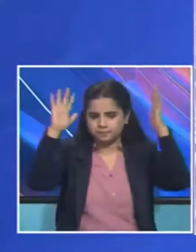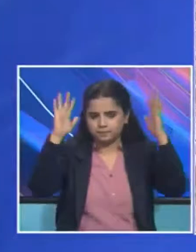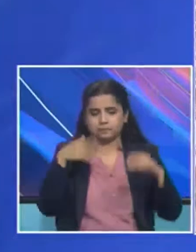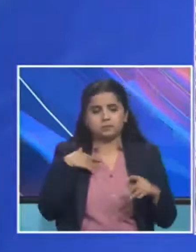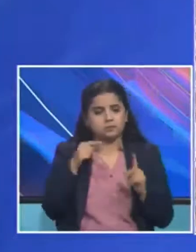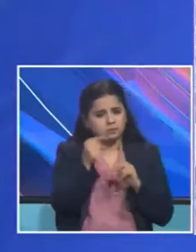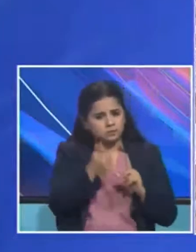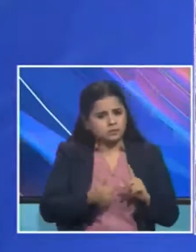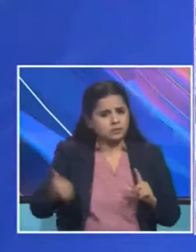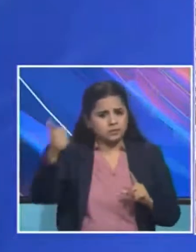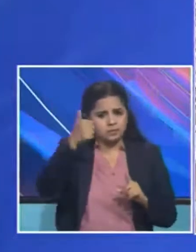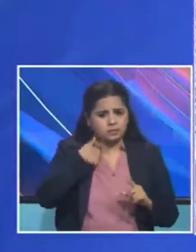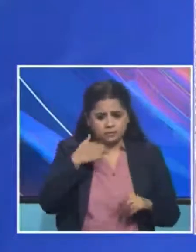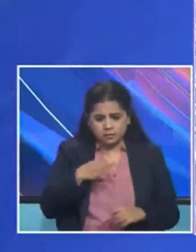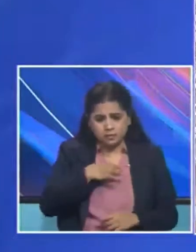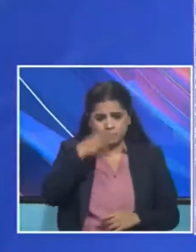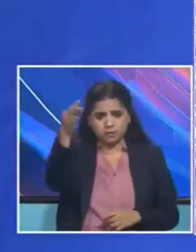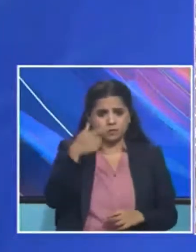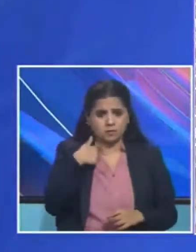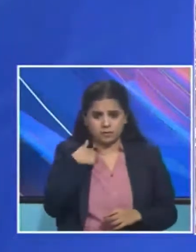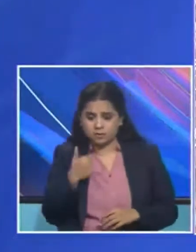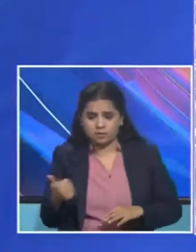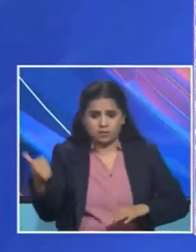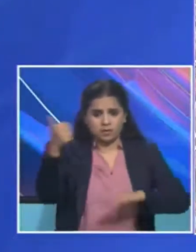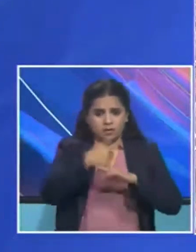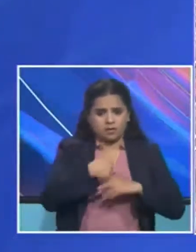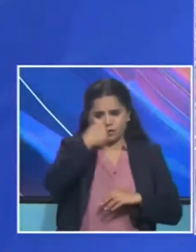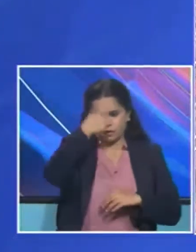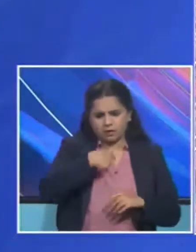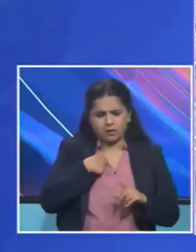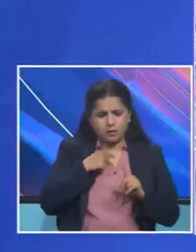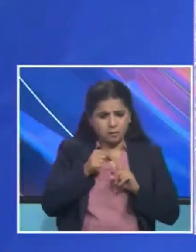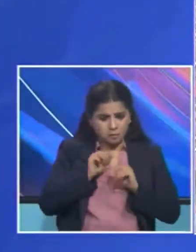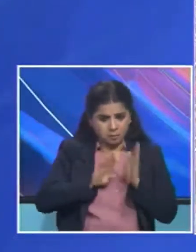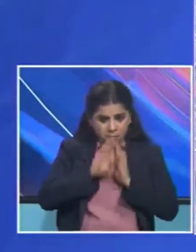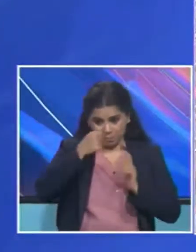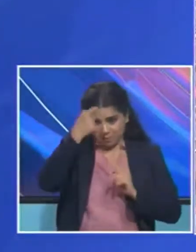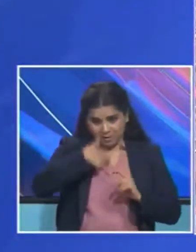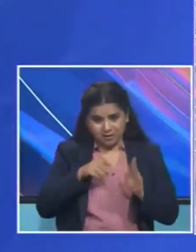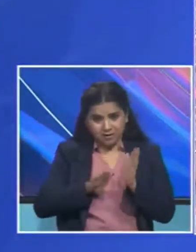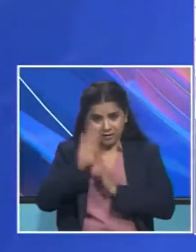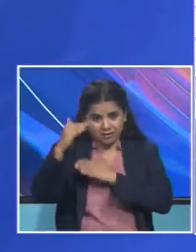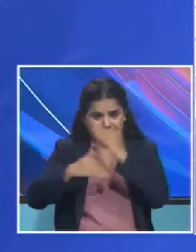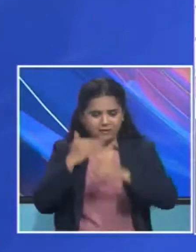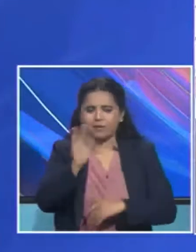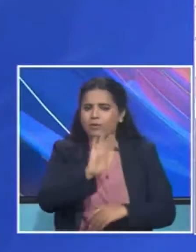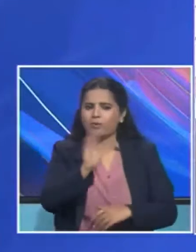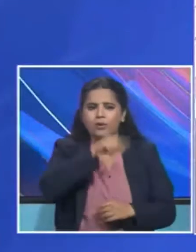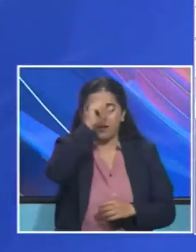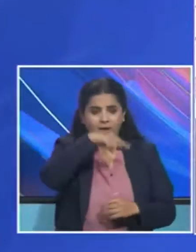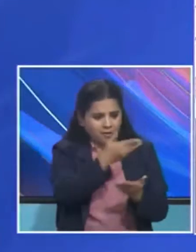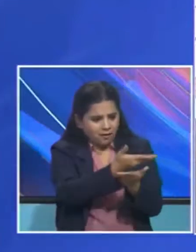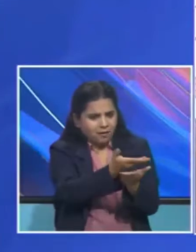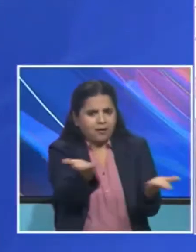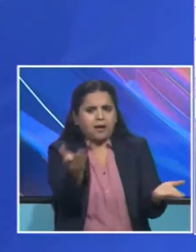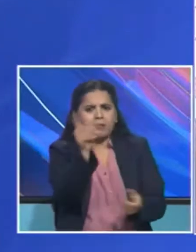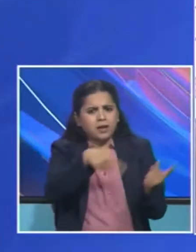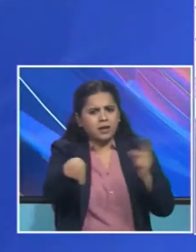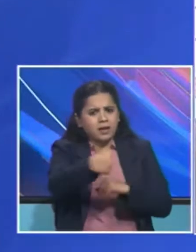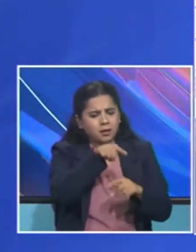राष्ट्रपति के पद पहुंचना मेरी व्यक्तिगत उपलब्धि नहीं है, ये भारत की प्रत्येक गरीब की उपलब्धि